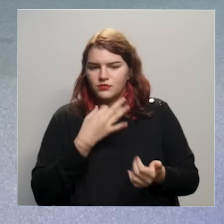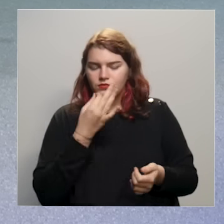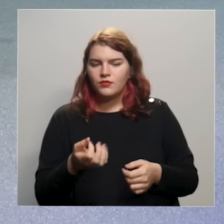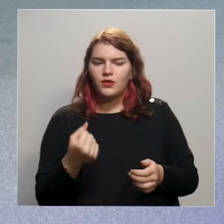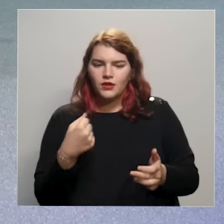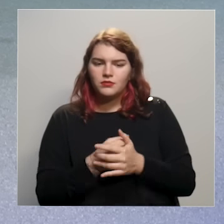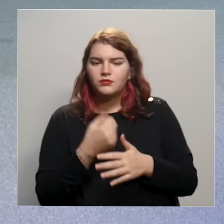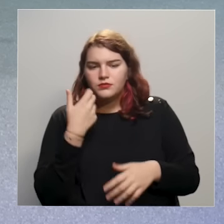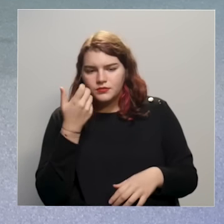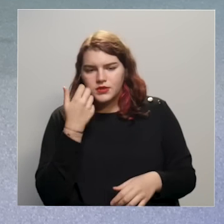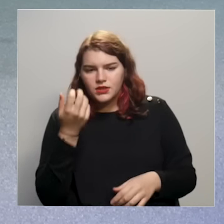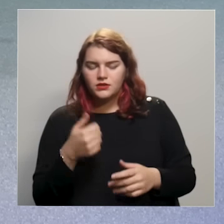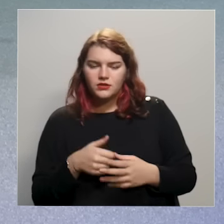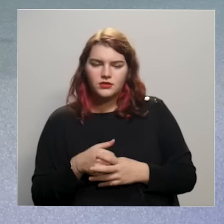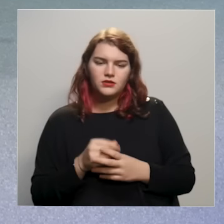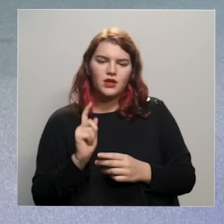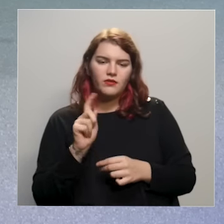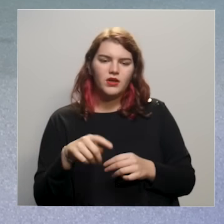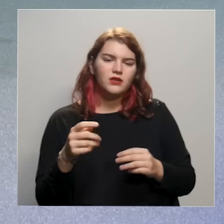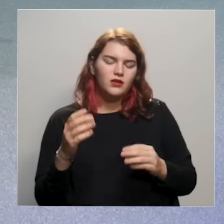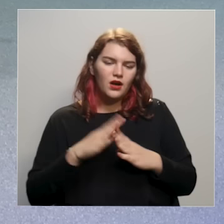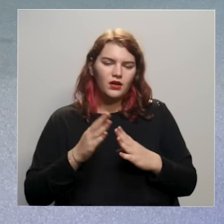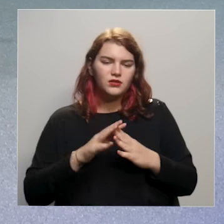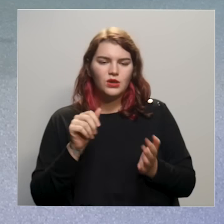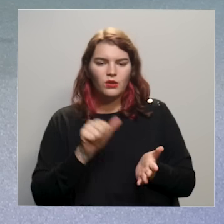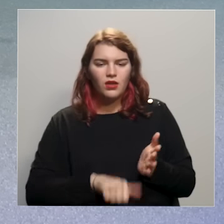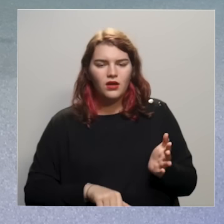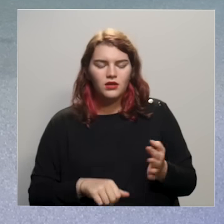Până când am venit acasă odată și